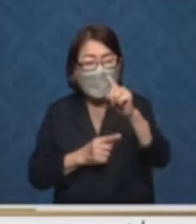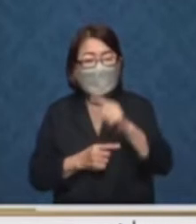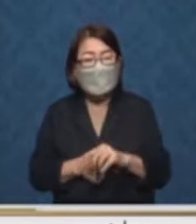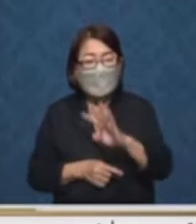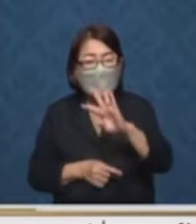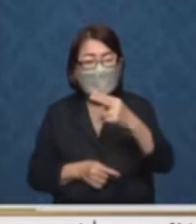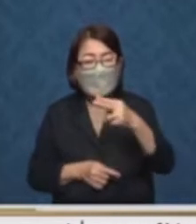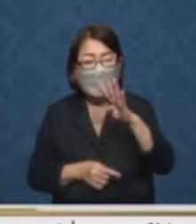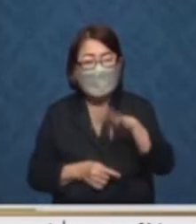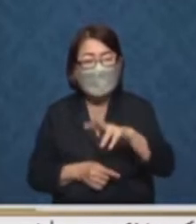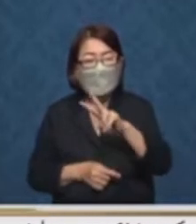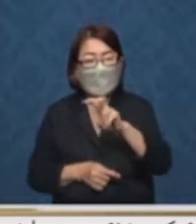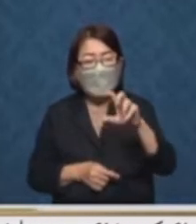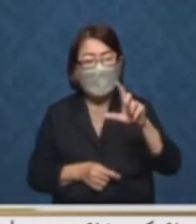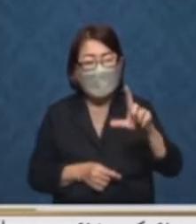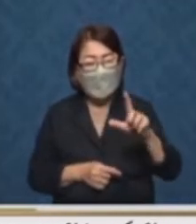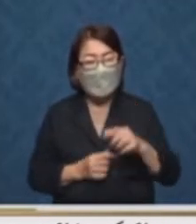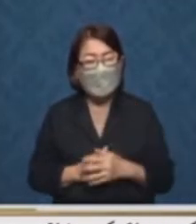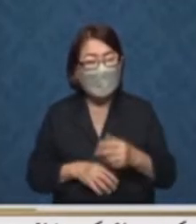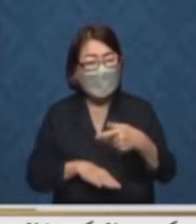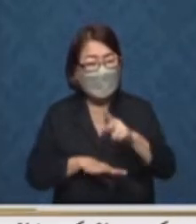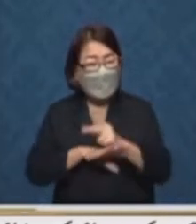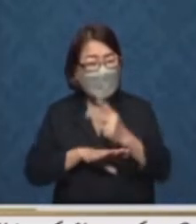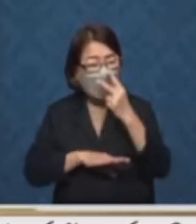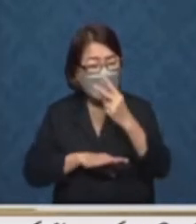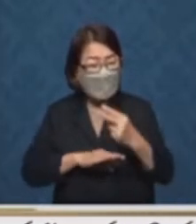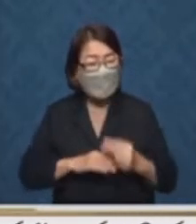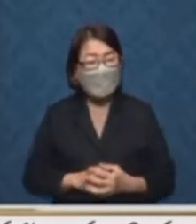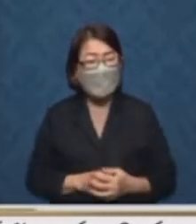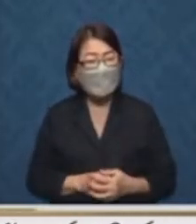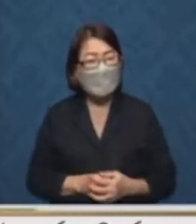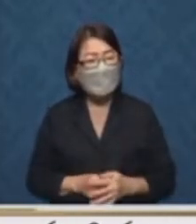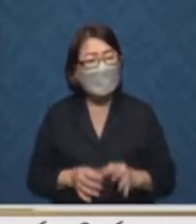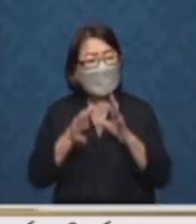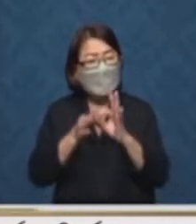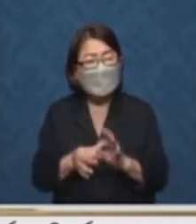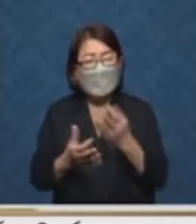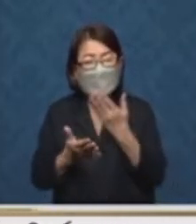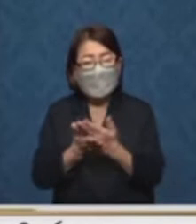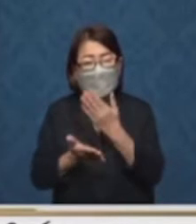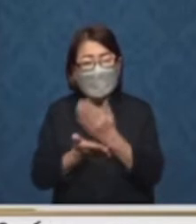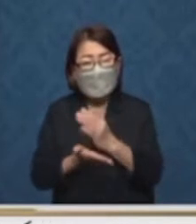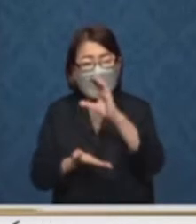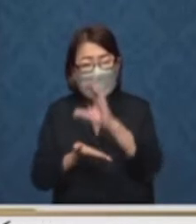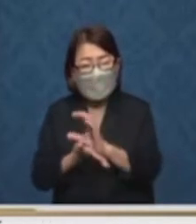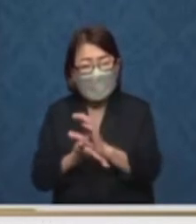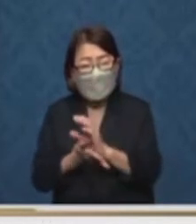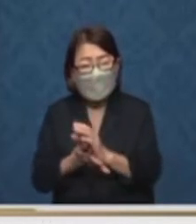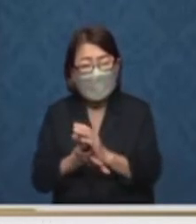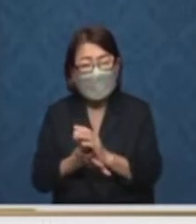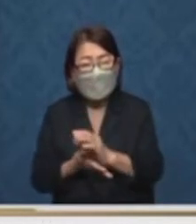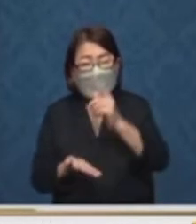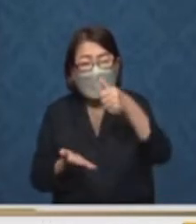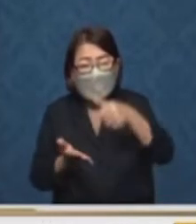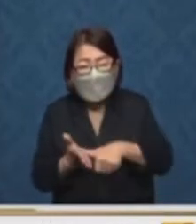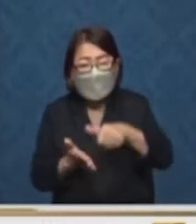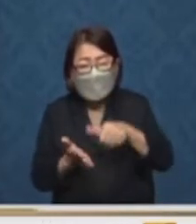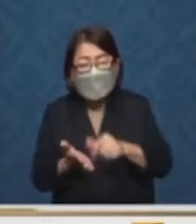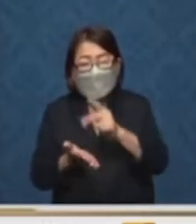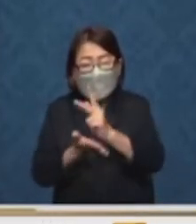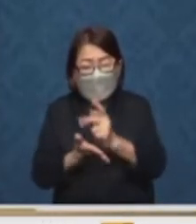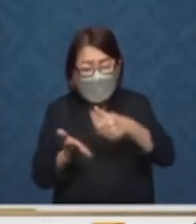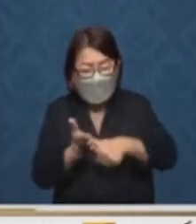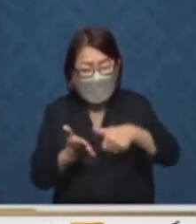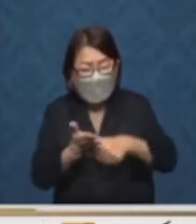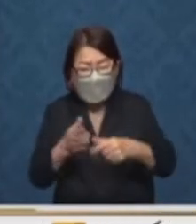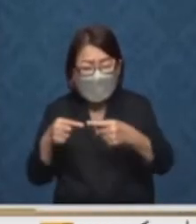44,200 ล้านท่านประธานครับท่านประธานดูสิครับว่ามันผูกพันงบประมาณสร้างหนี้นะครับให้ประเทศทั้งที่ประเ